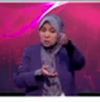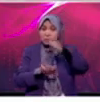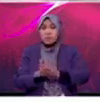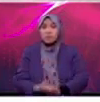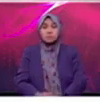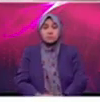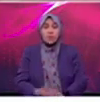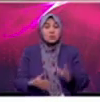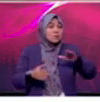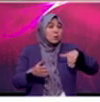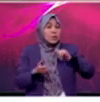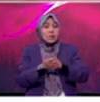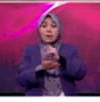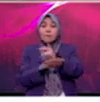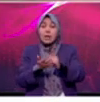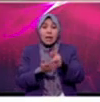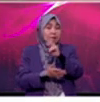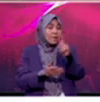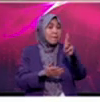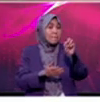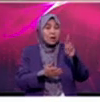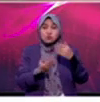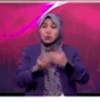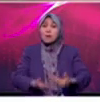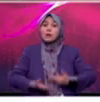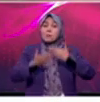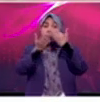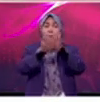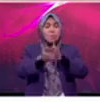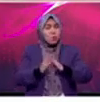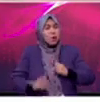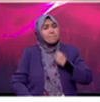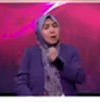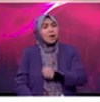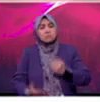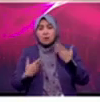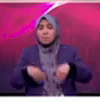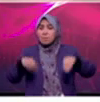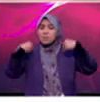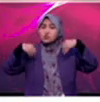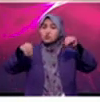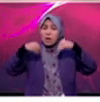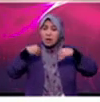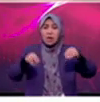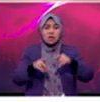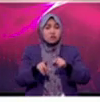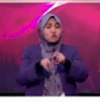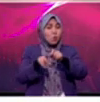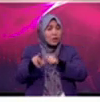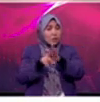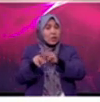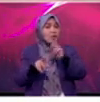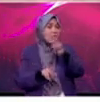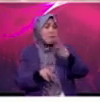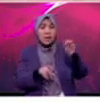datang sebelum ini pihak pengurusan kkimat telah mengemukakan permohonan maaf selepas penjualan stoking kalimah Allah di KK Mat